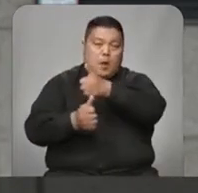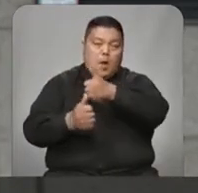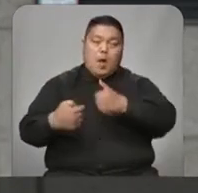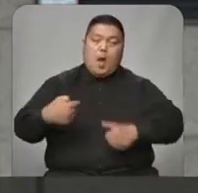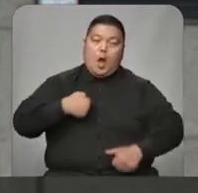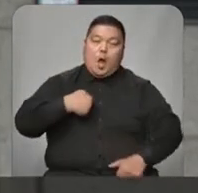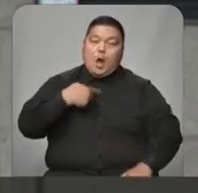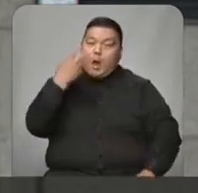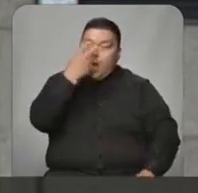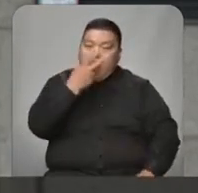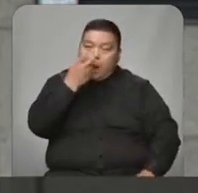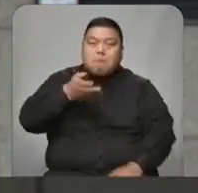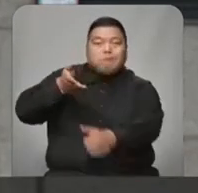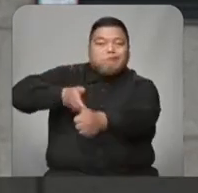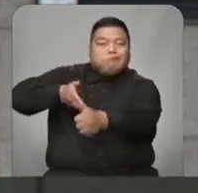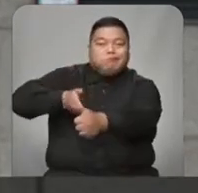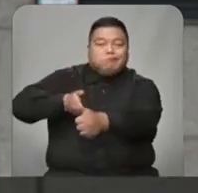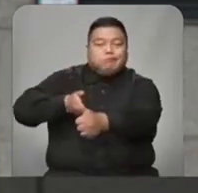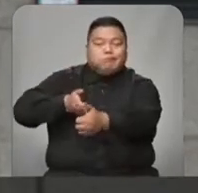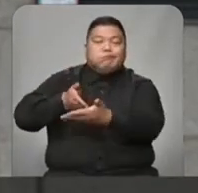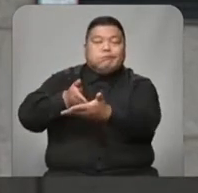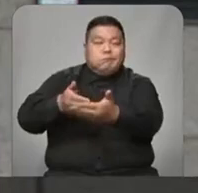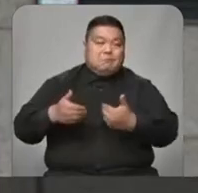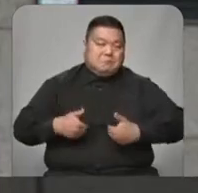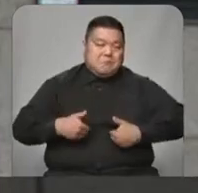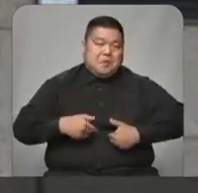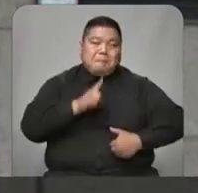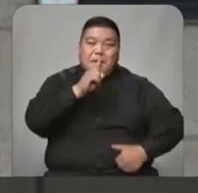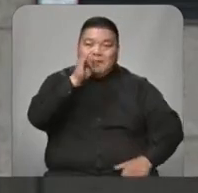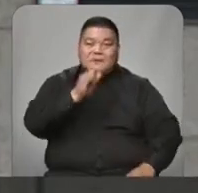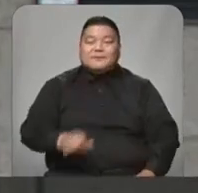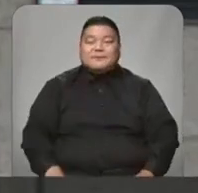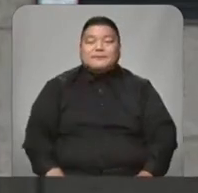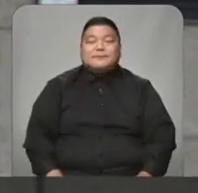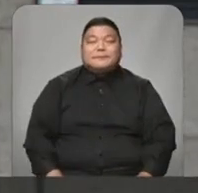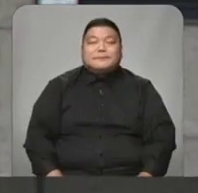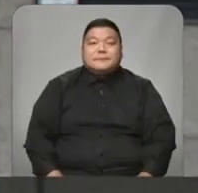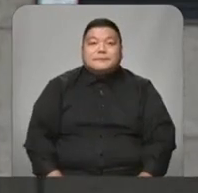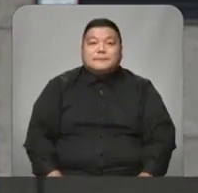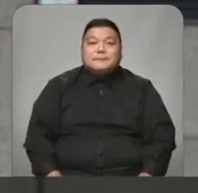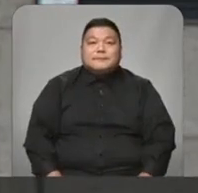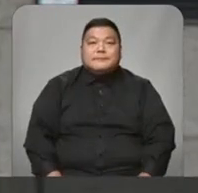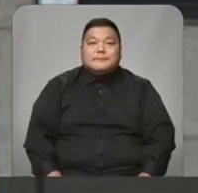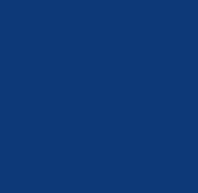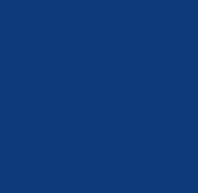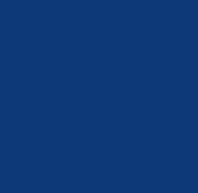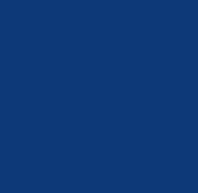스스로 감사를 요청해야 한다는 지적도 나왔습니다. KBS 뉴스 김영준입니다.